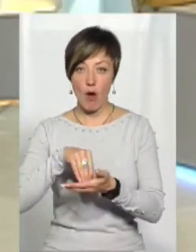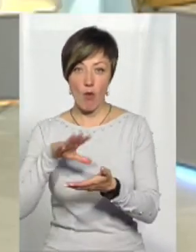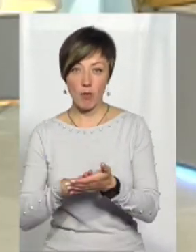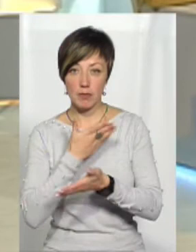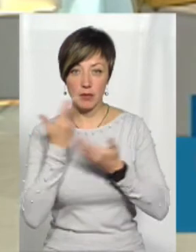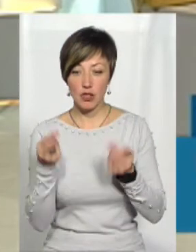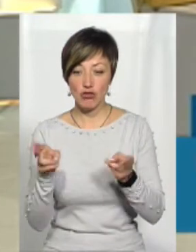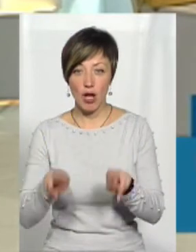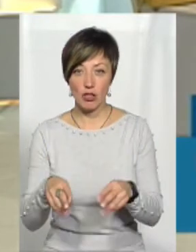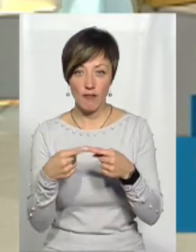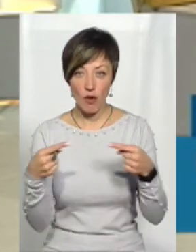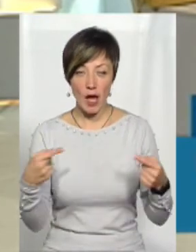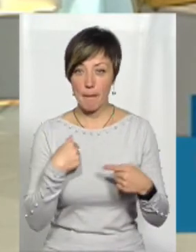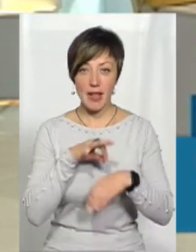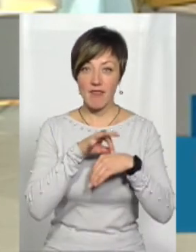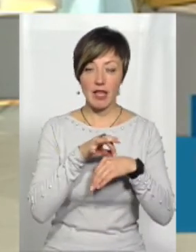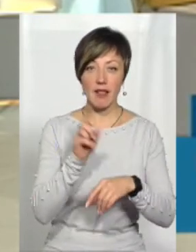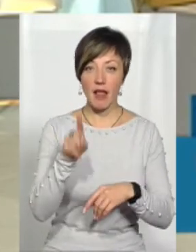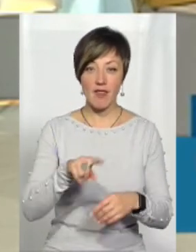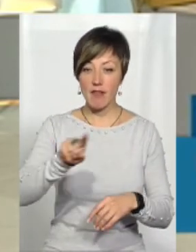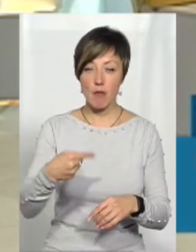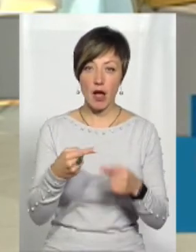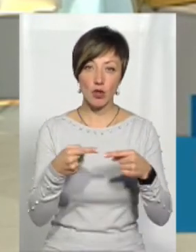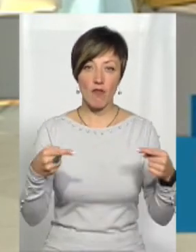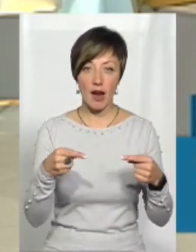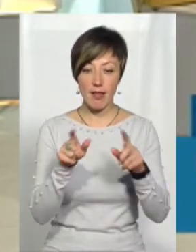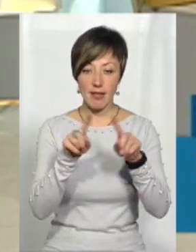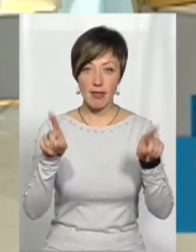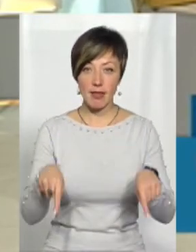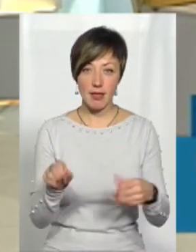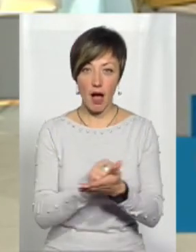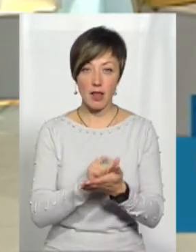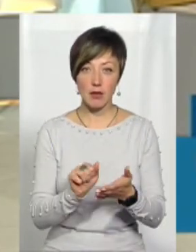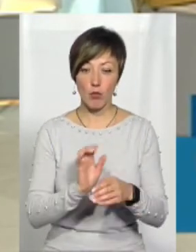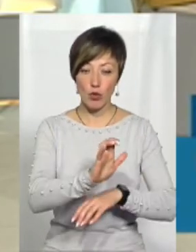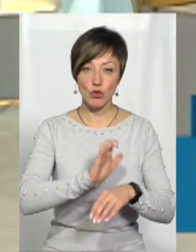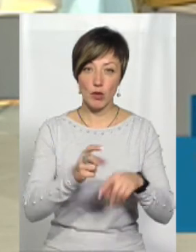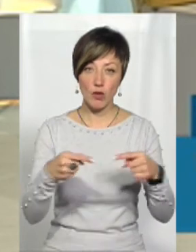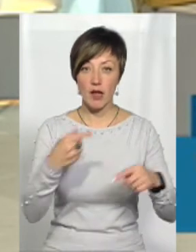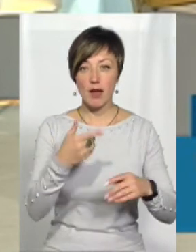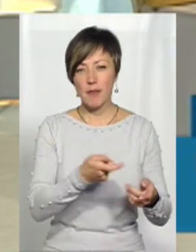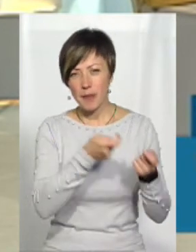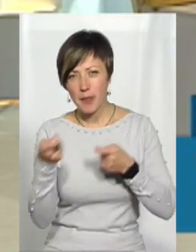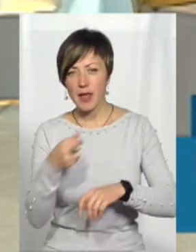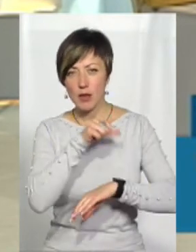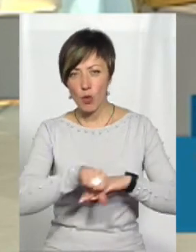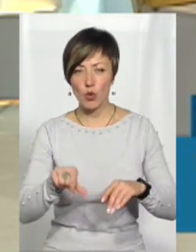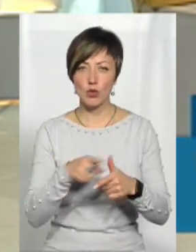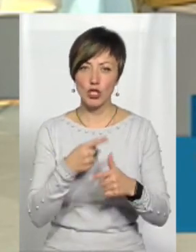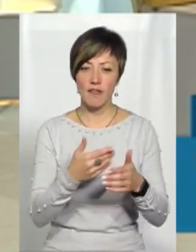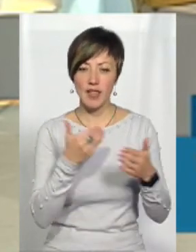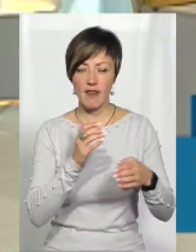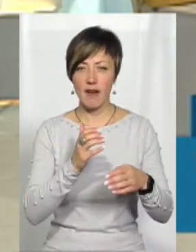облік залишків товарів, ми не ведемо, навіть не вимагали товарних накладних поступлення товарів за кордону чи від виробника,